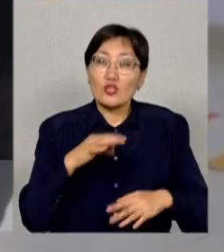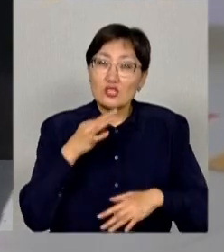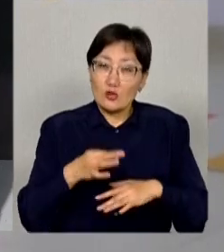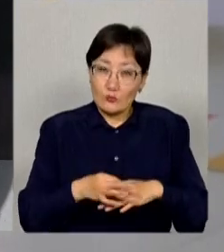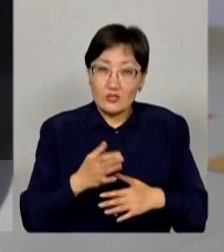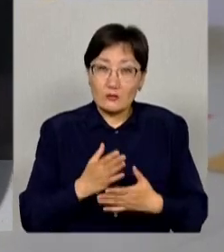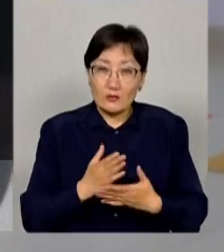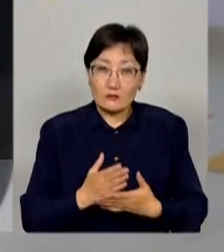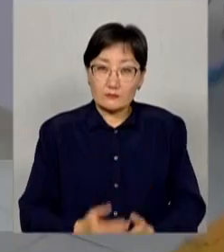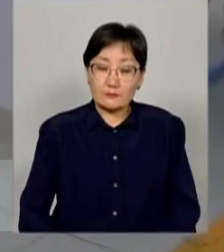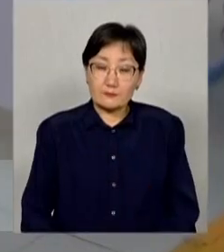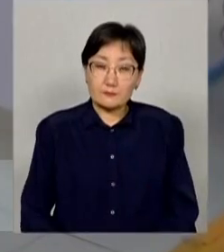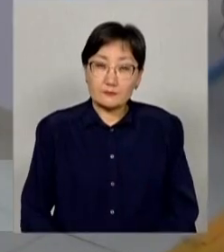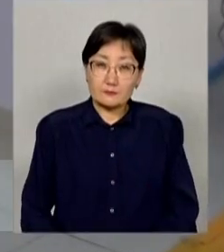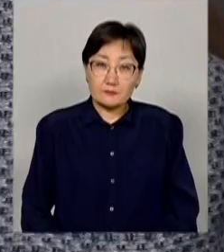жауапкершілік жатыр.